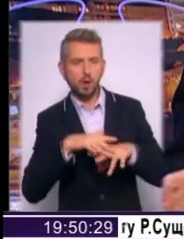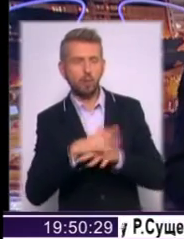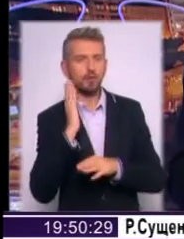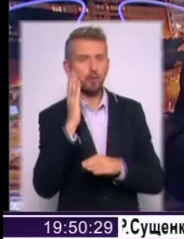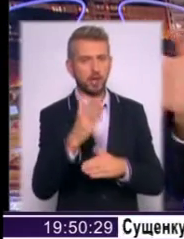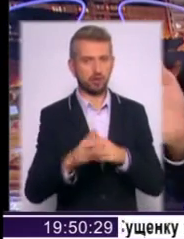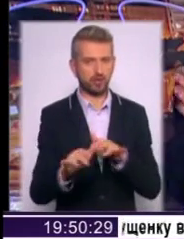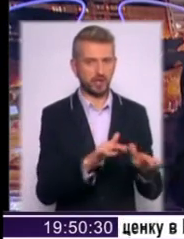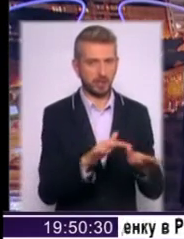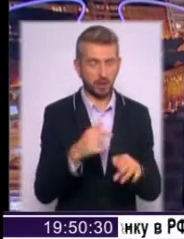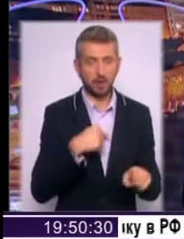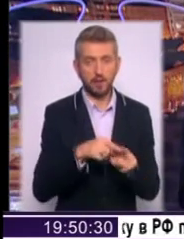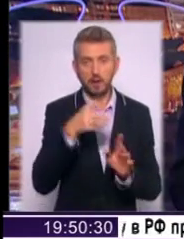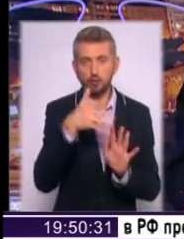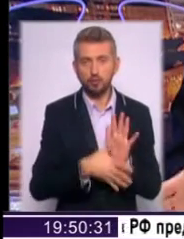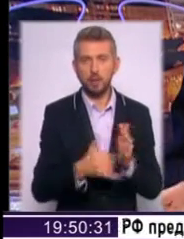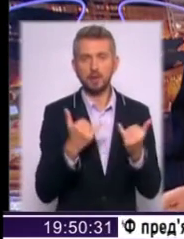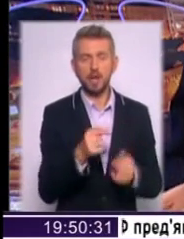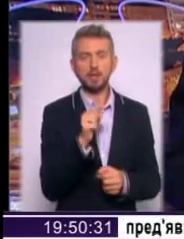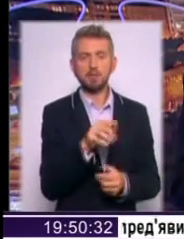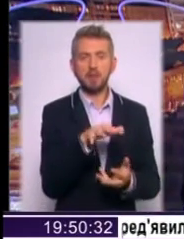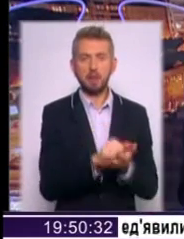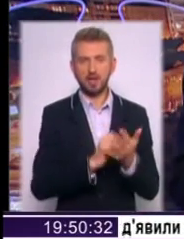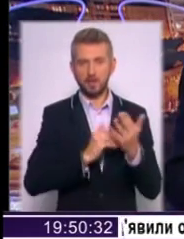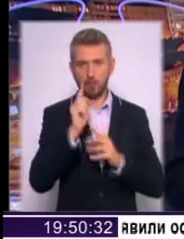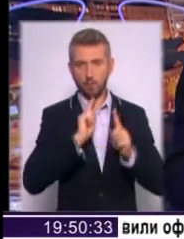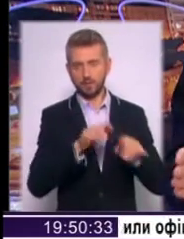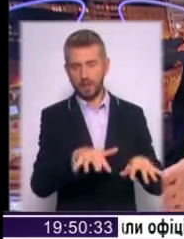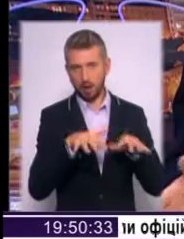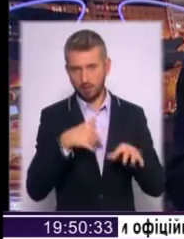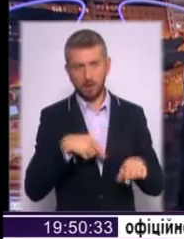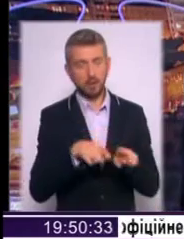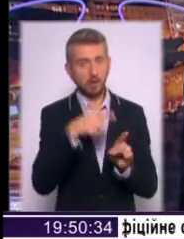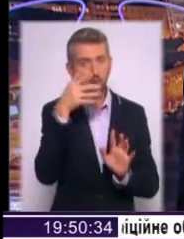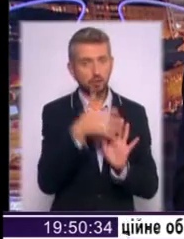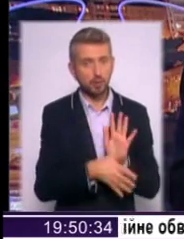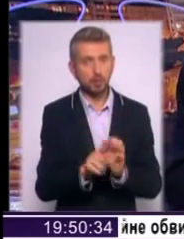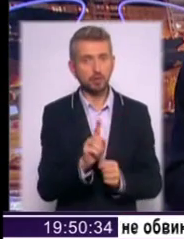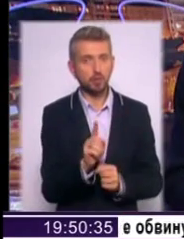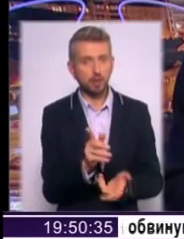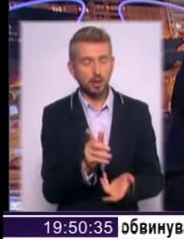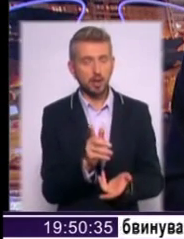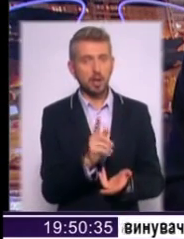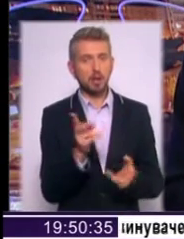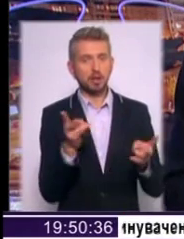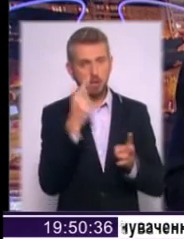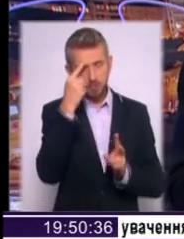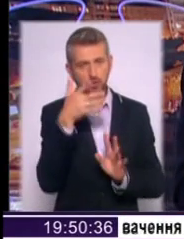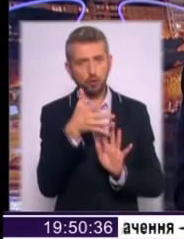ходи. Я так розумію, що зараз цим і займається Верховна Рада. Я так розумію, що значить, для того, щоб треба